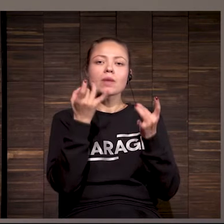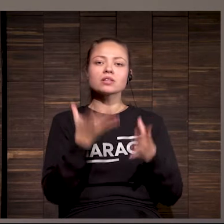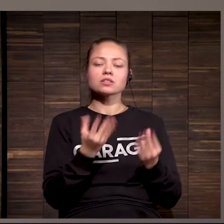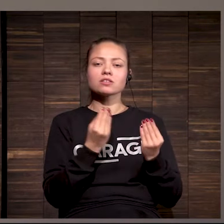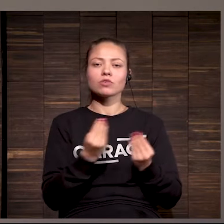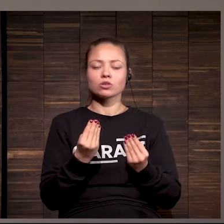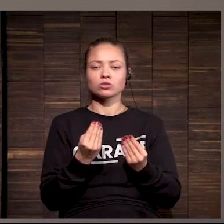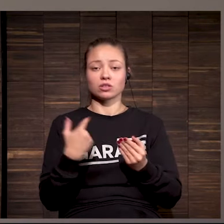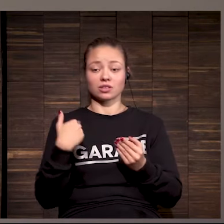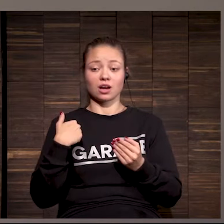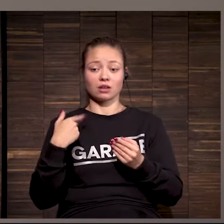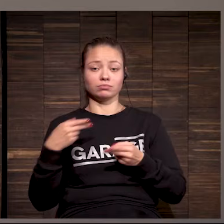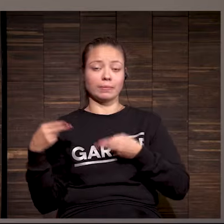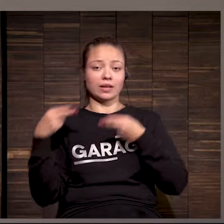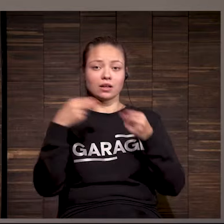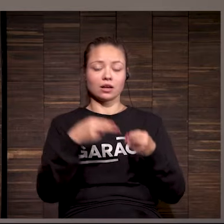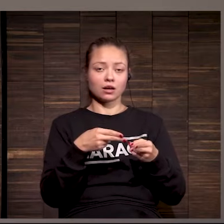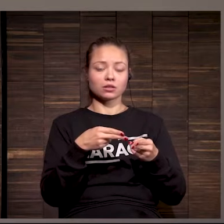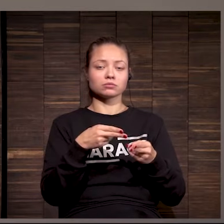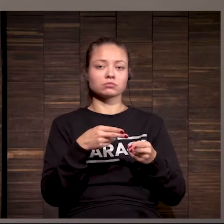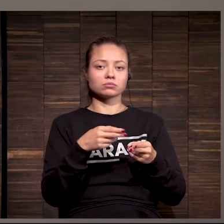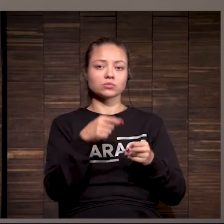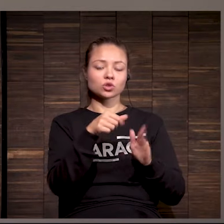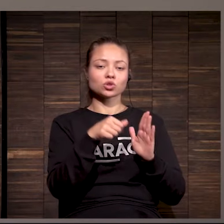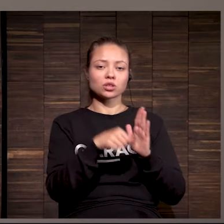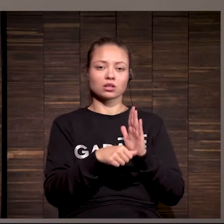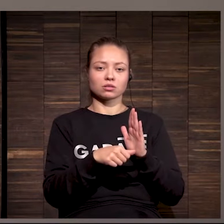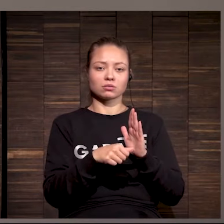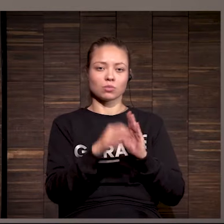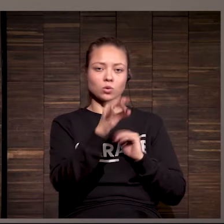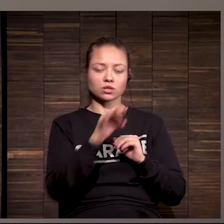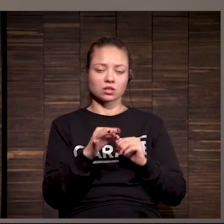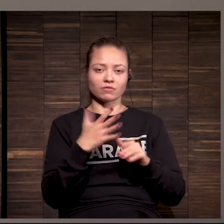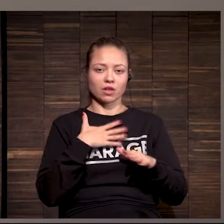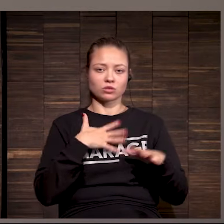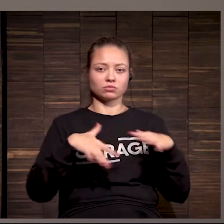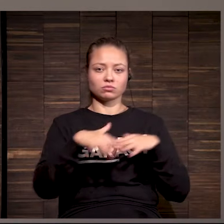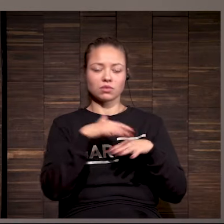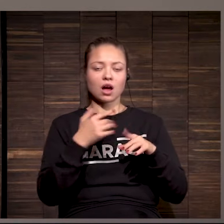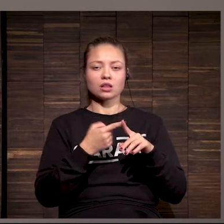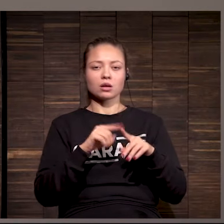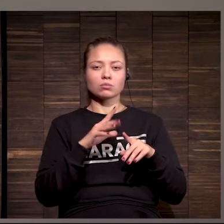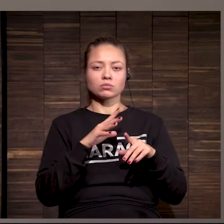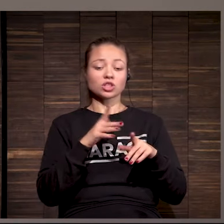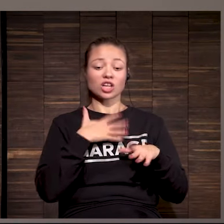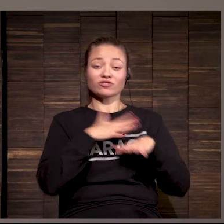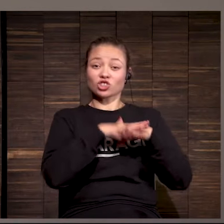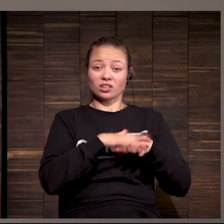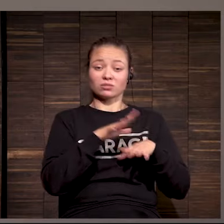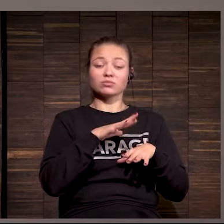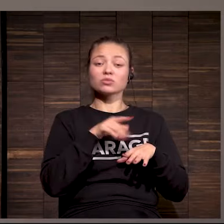переехал туда 60 процентов нашего штата были люди из из halo и было требование чтобы люди